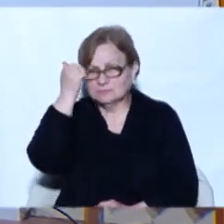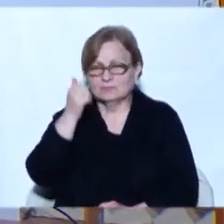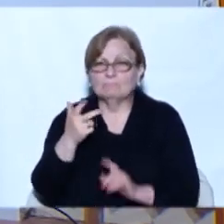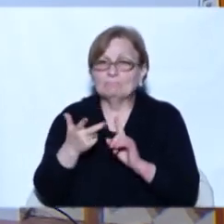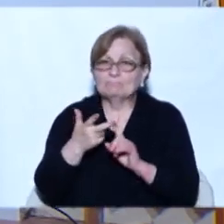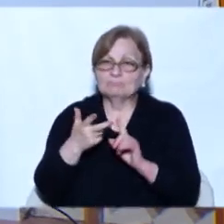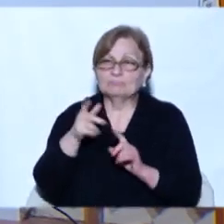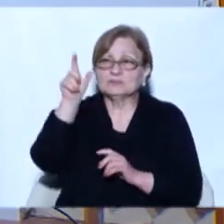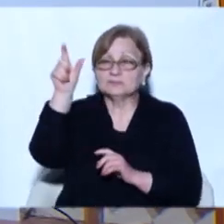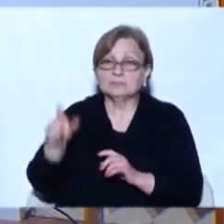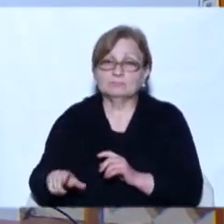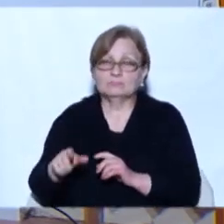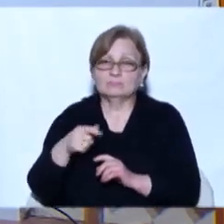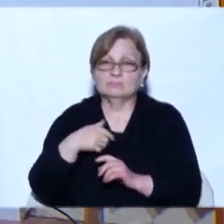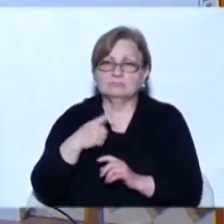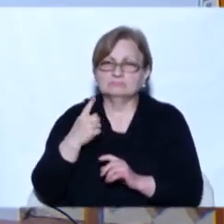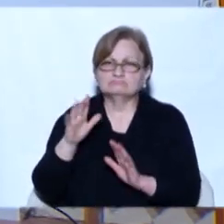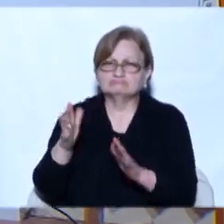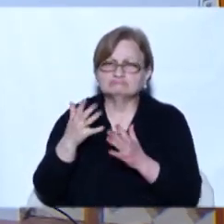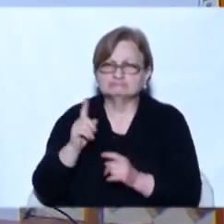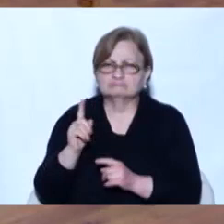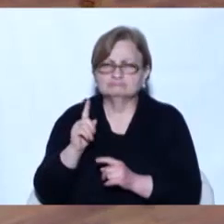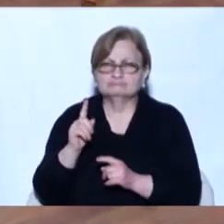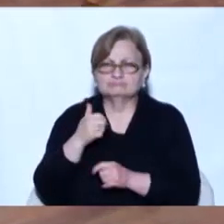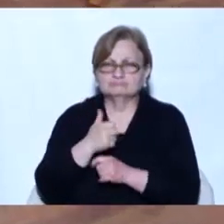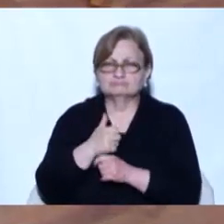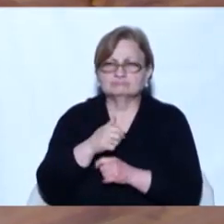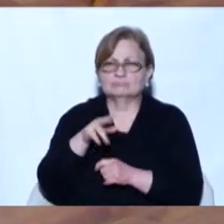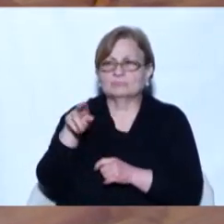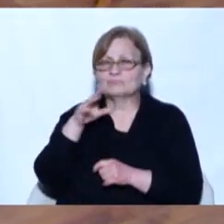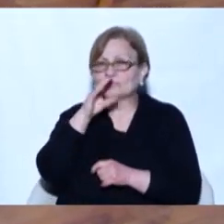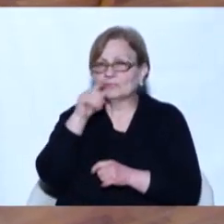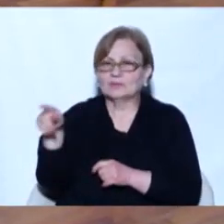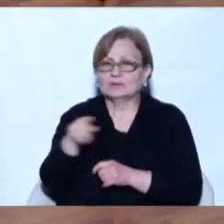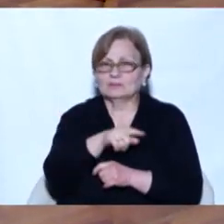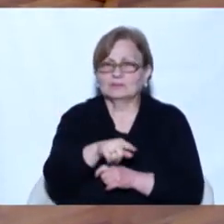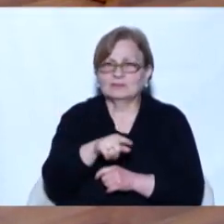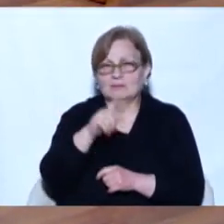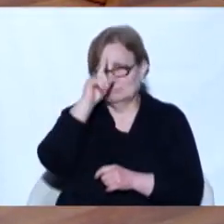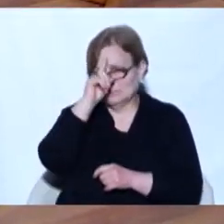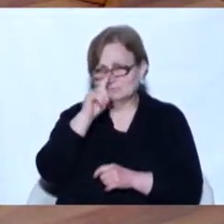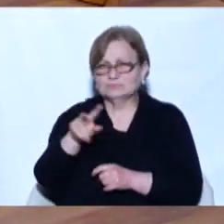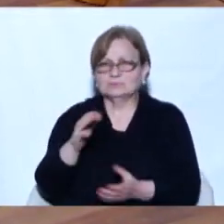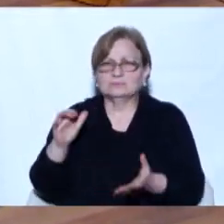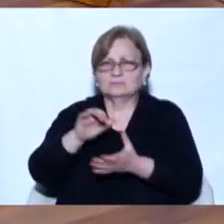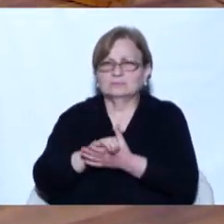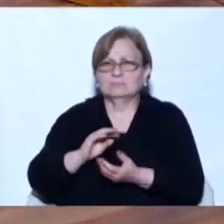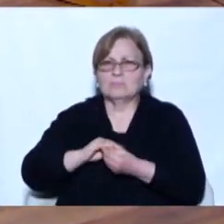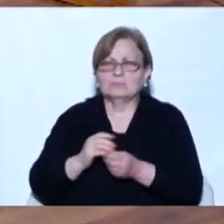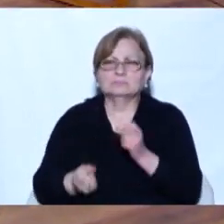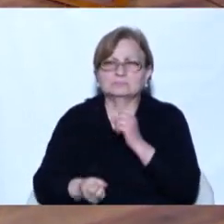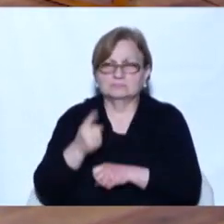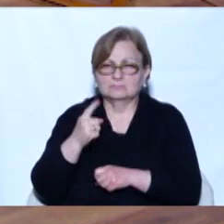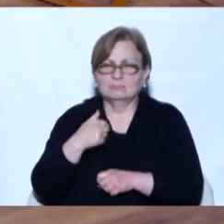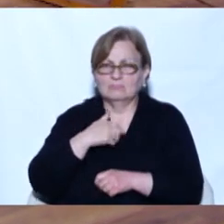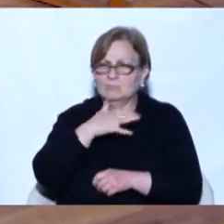მოვლენა გამოვკვეთე. Მთავარი მოვლენა ასეთია: პიპას და ოლილეს დამეგობრება. Მე გამახსენდა, მე მყავს